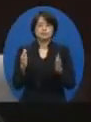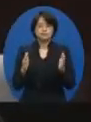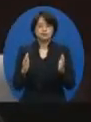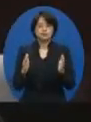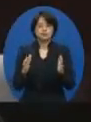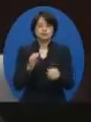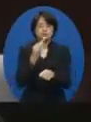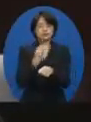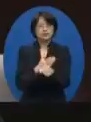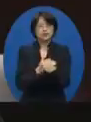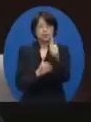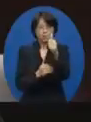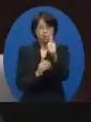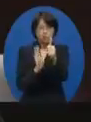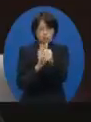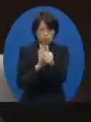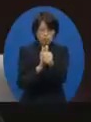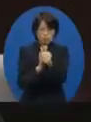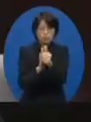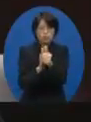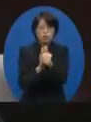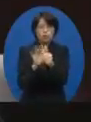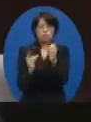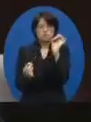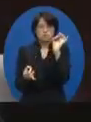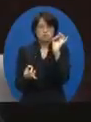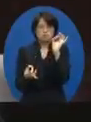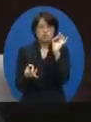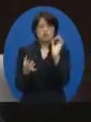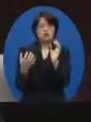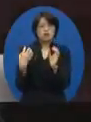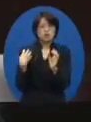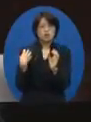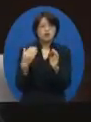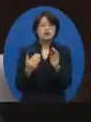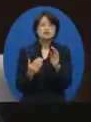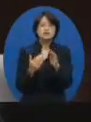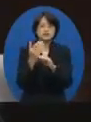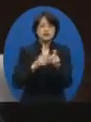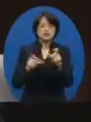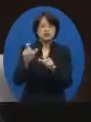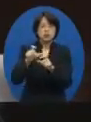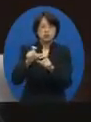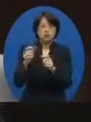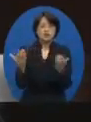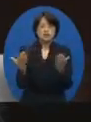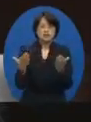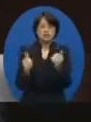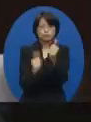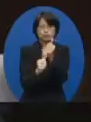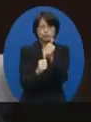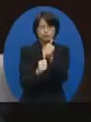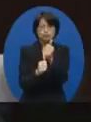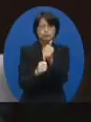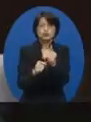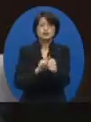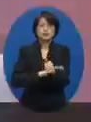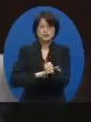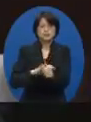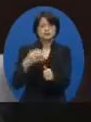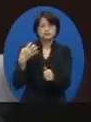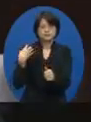단순히 의장을 보좌하는 정적인 역할을 넘어 일하는 부의장으로서의 역할을